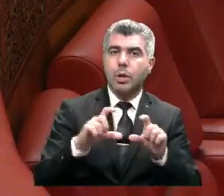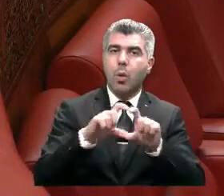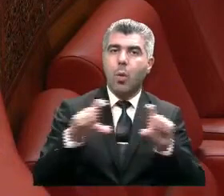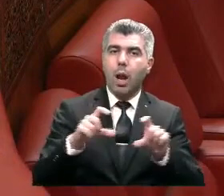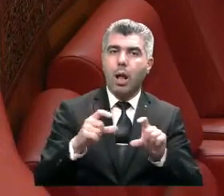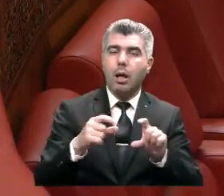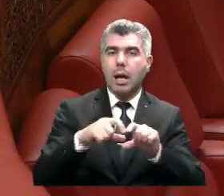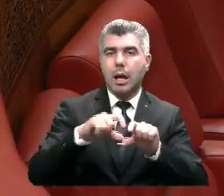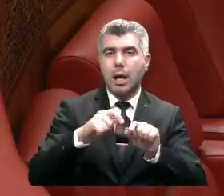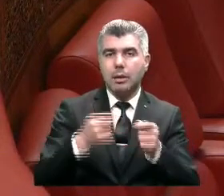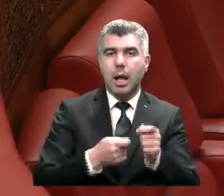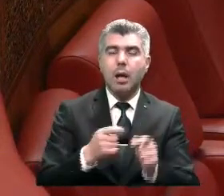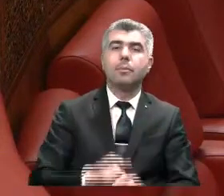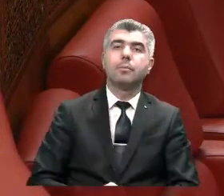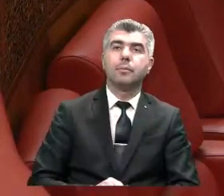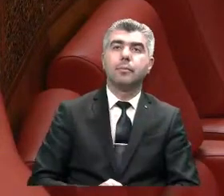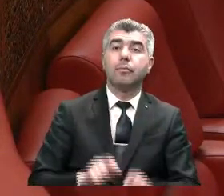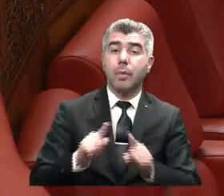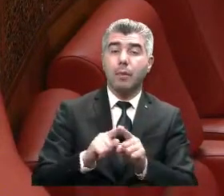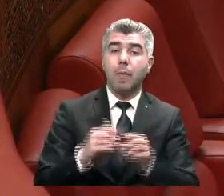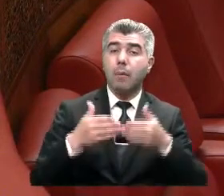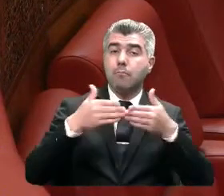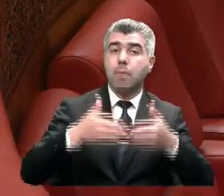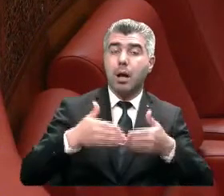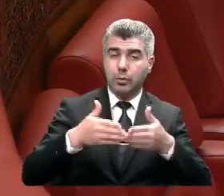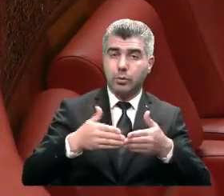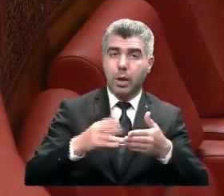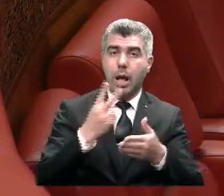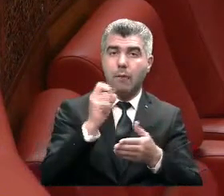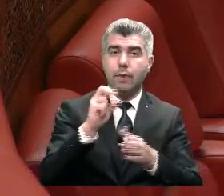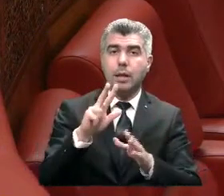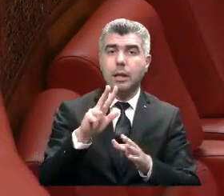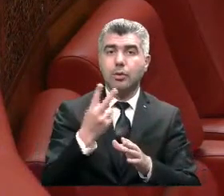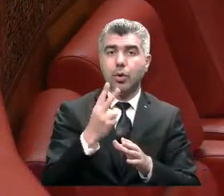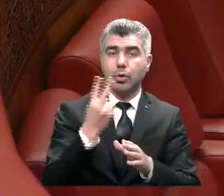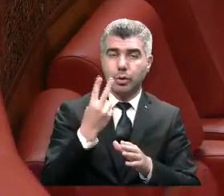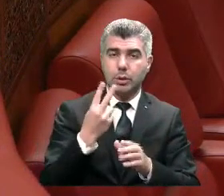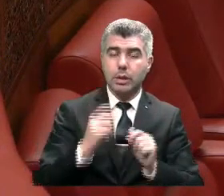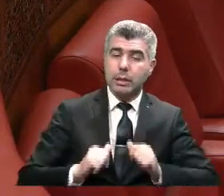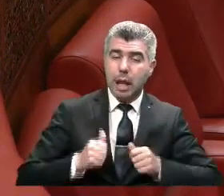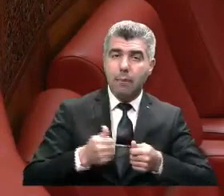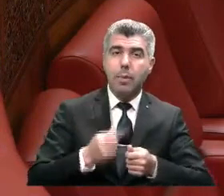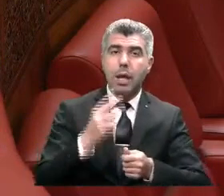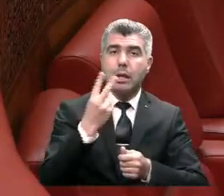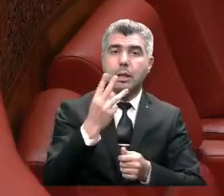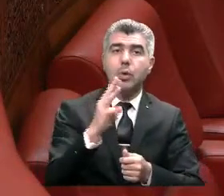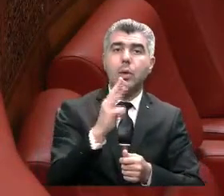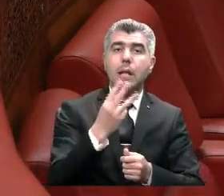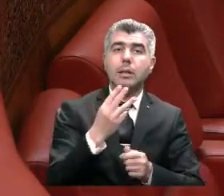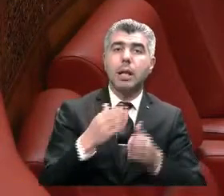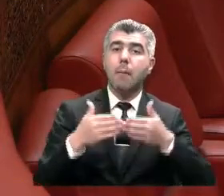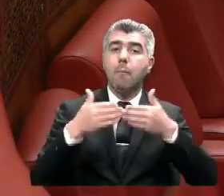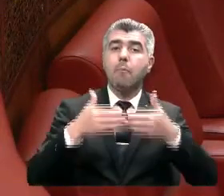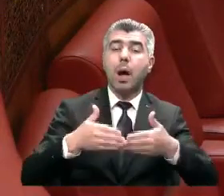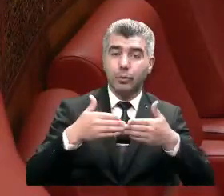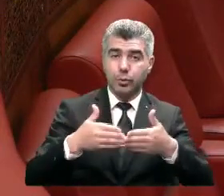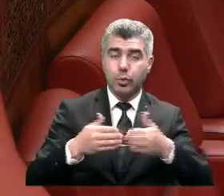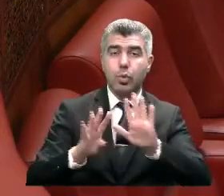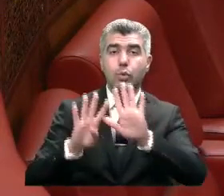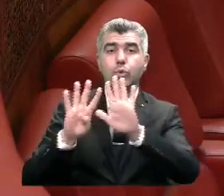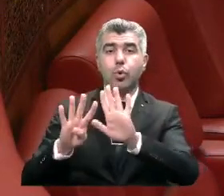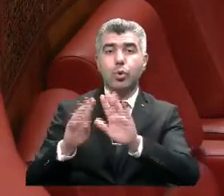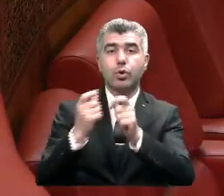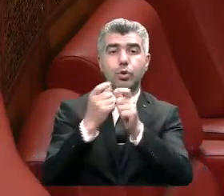اما فيما يتعلق بالنقل البحري سنه 2023 عرف التعبئه 32 سفينه تابعه ل 9س ديال